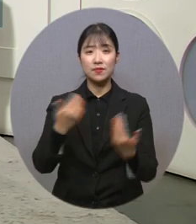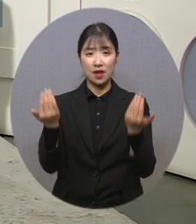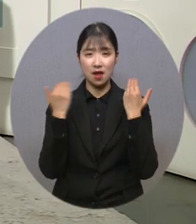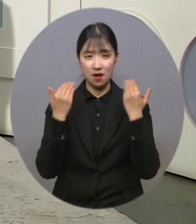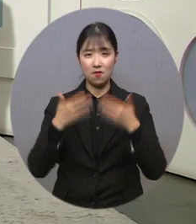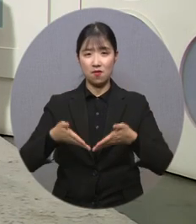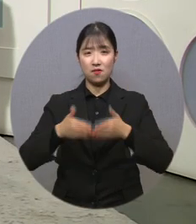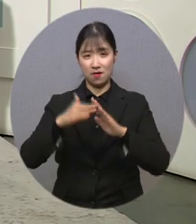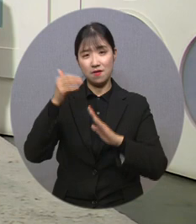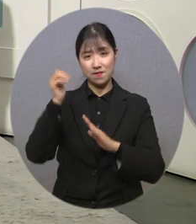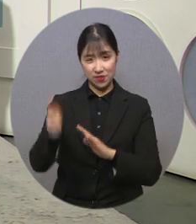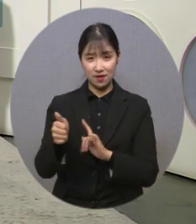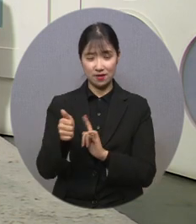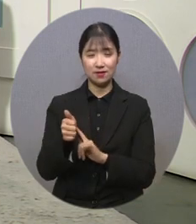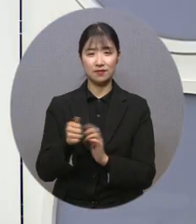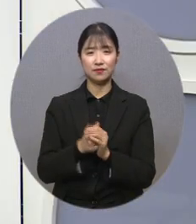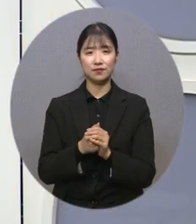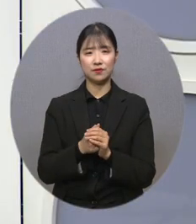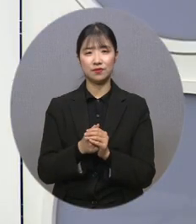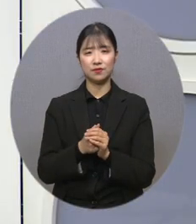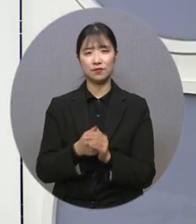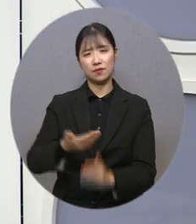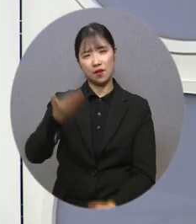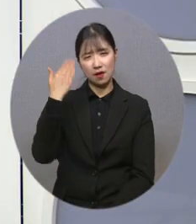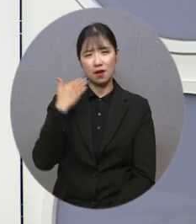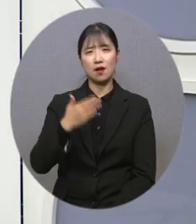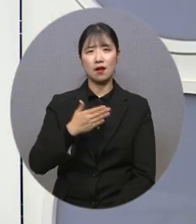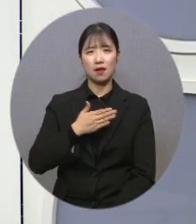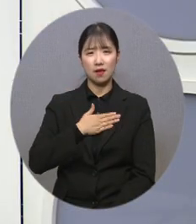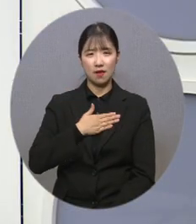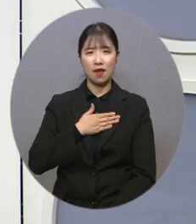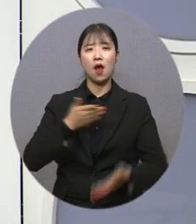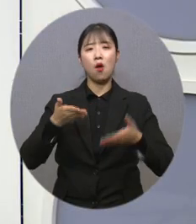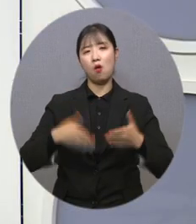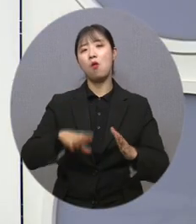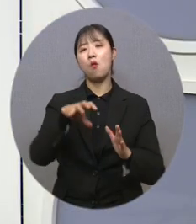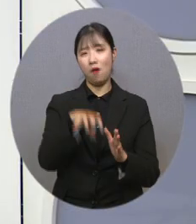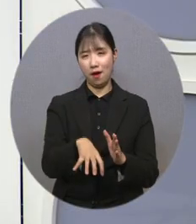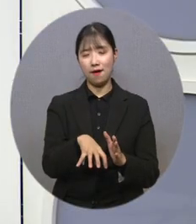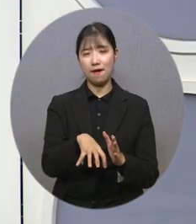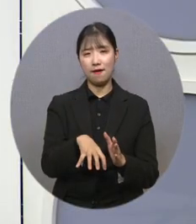그 설립자께서 과거에 그 자기 고향에